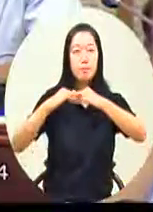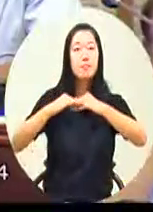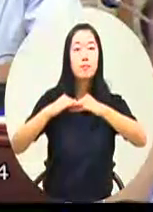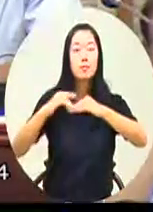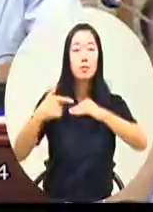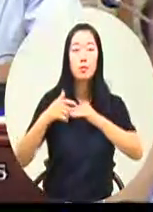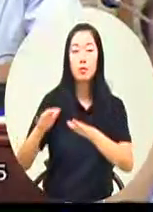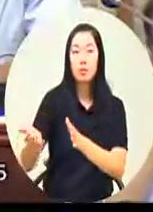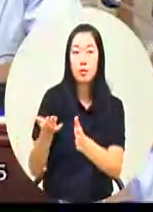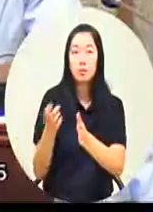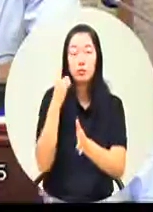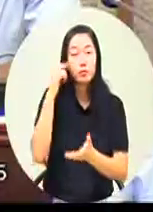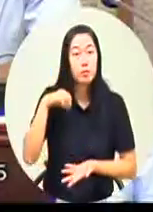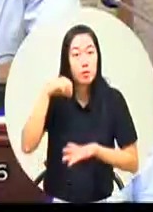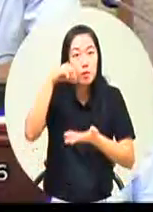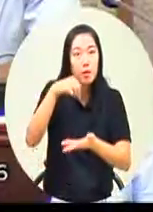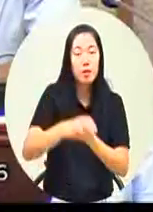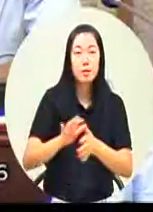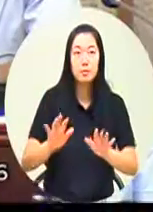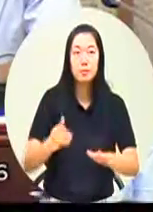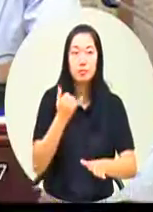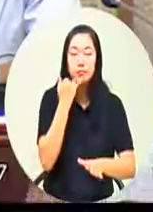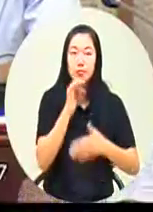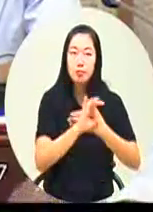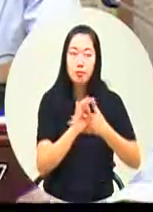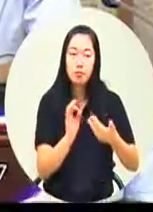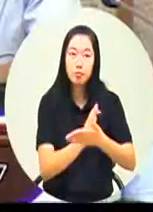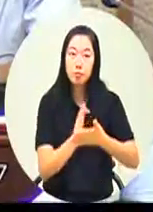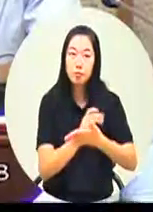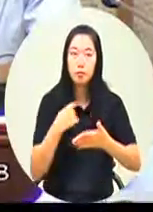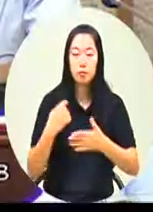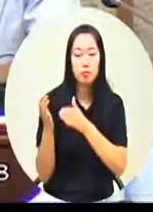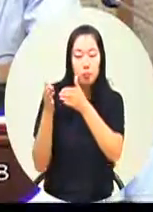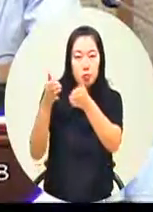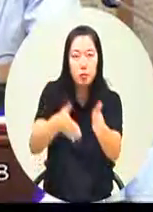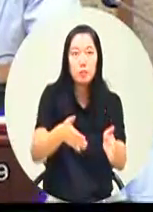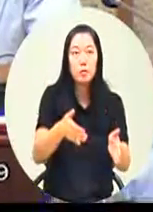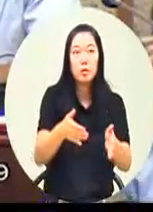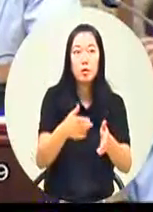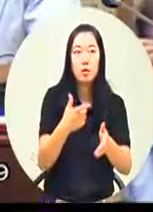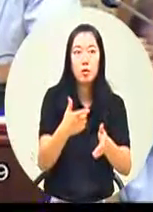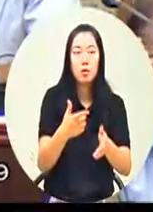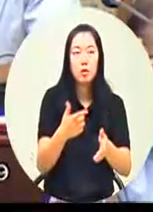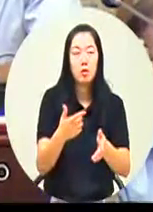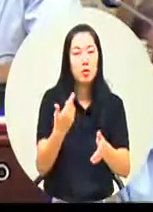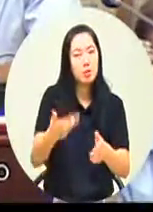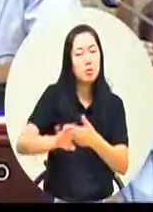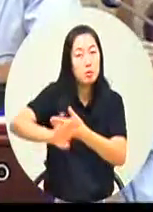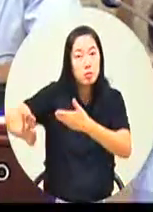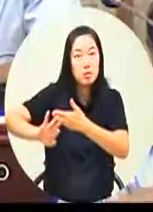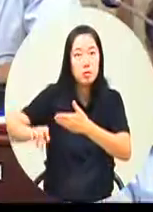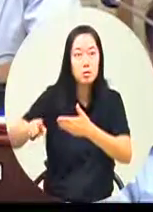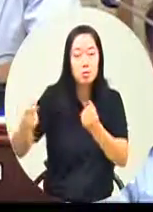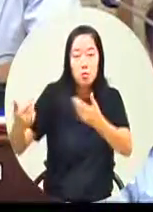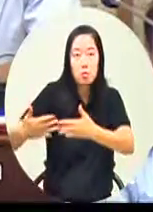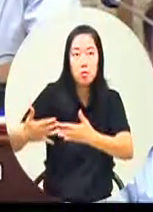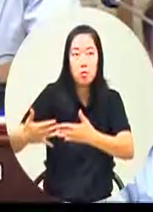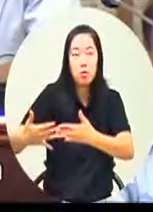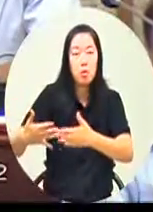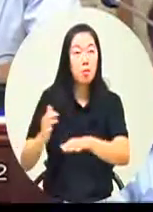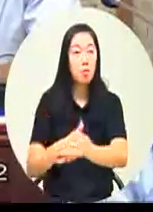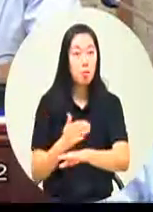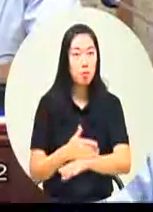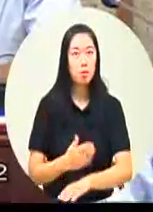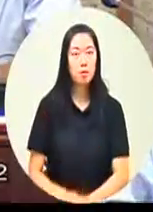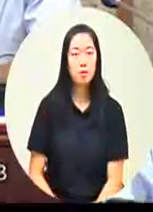部分，其实那个我们经由可行性推估部分，其实也朝向平衡的问题，所以不会有其他那些问题。那